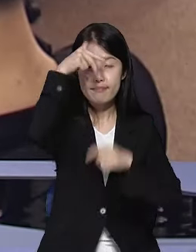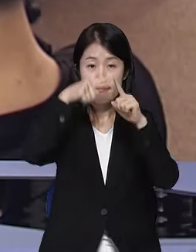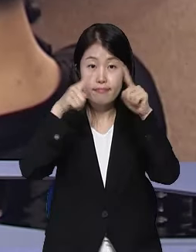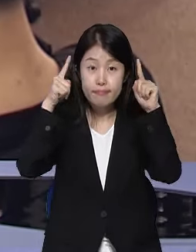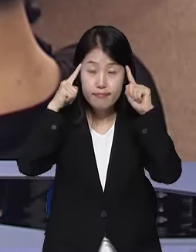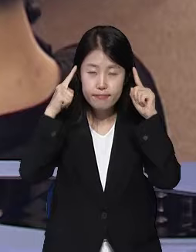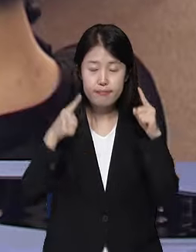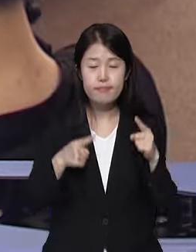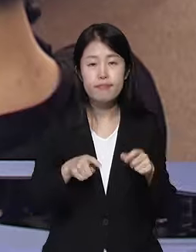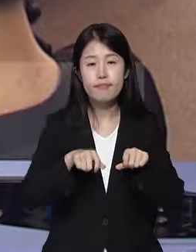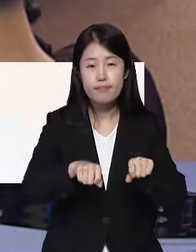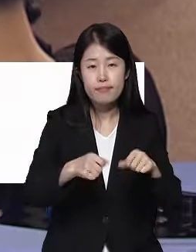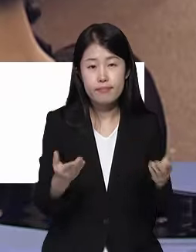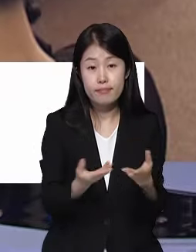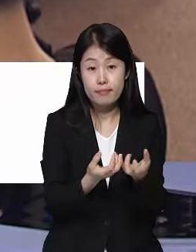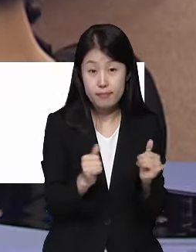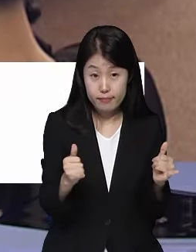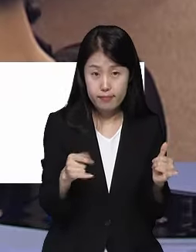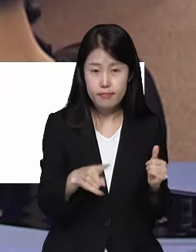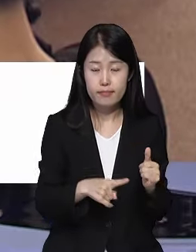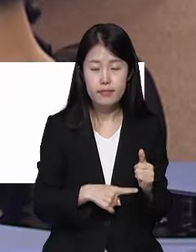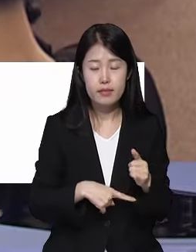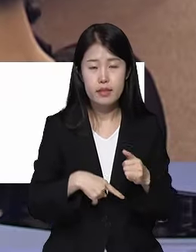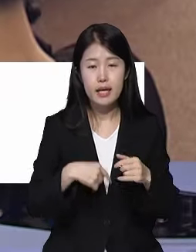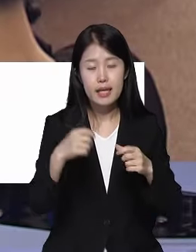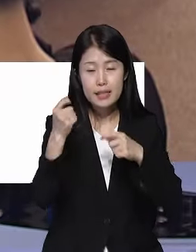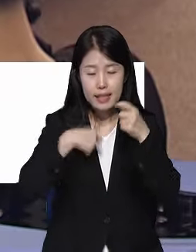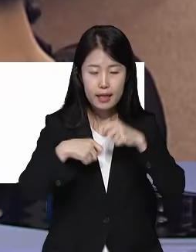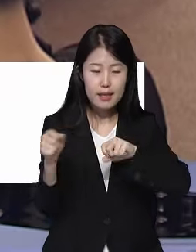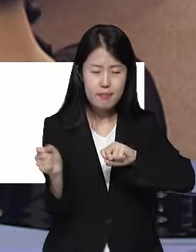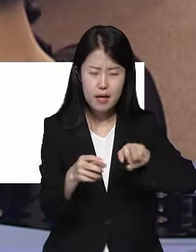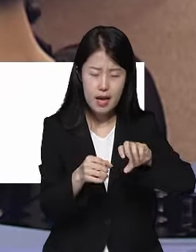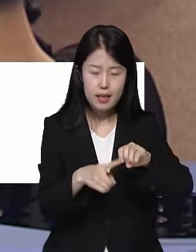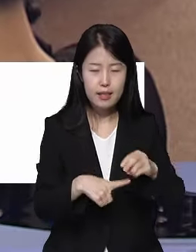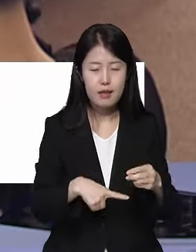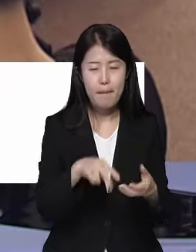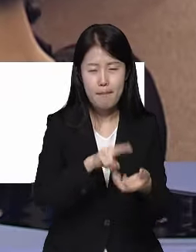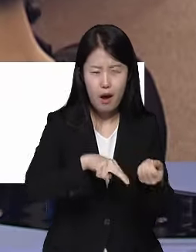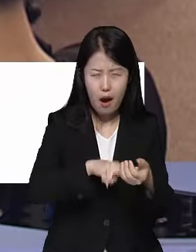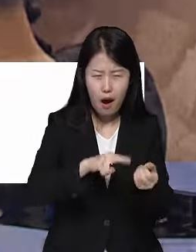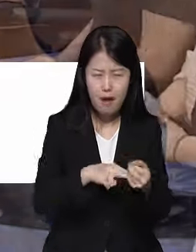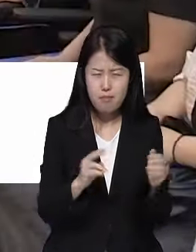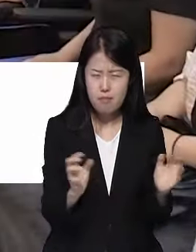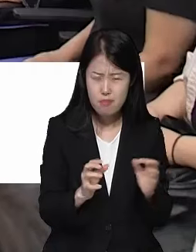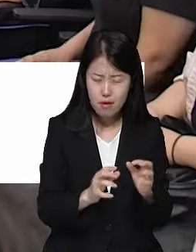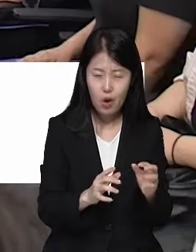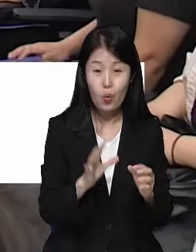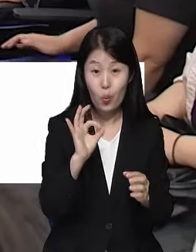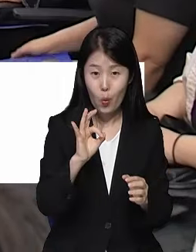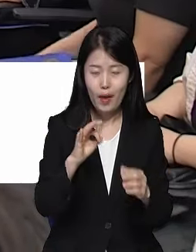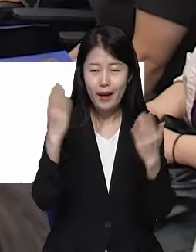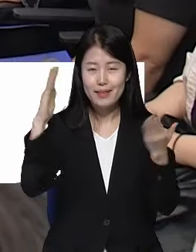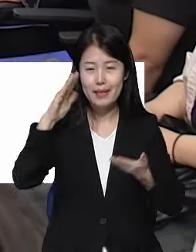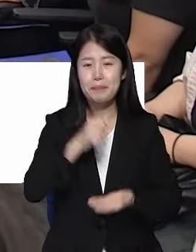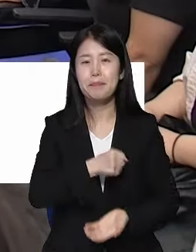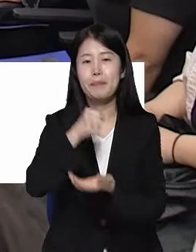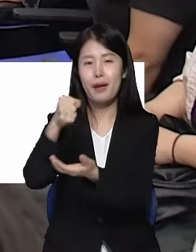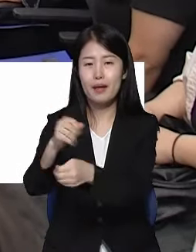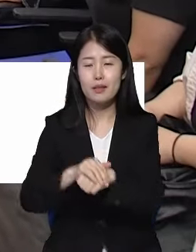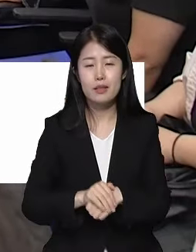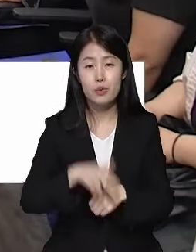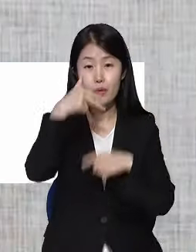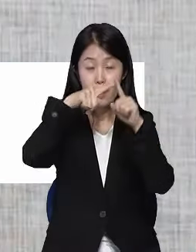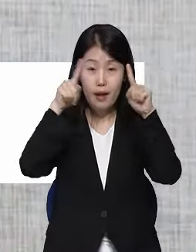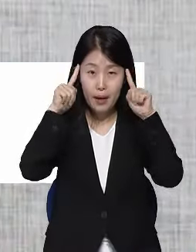조선대학교 청소노동자들이 폐지와 재활용품을 모아 조성한 성금을 학생들에게 전달했습니다. 조선대는 장학금